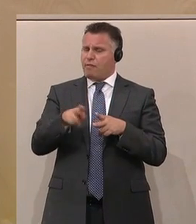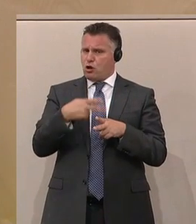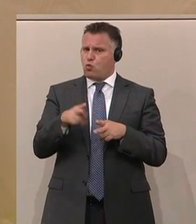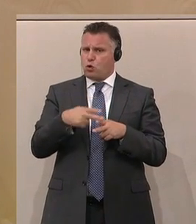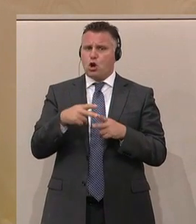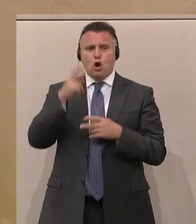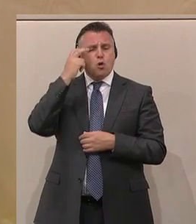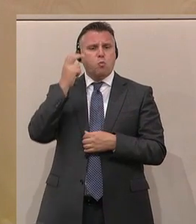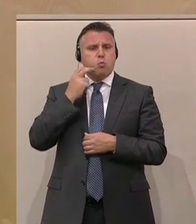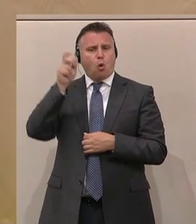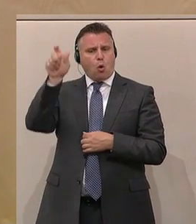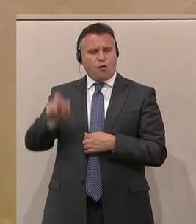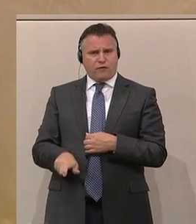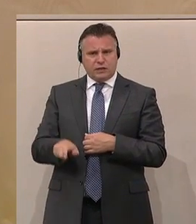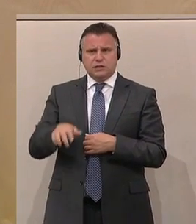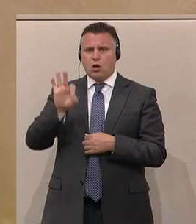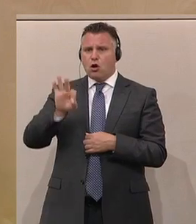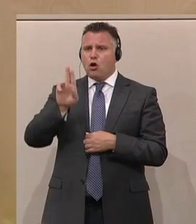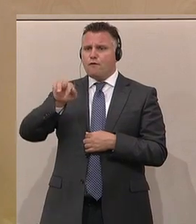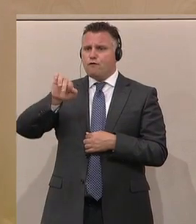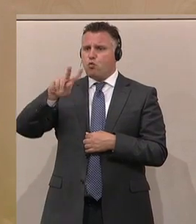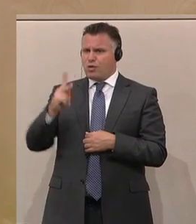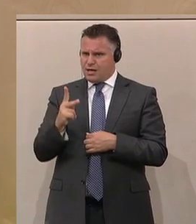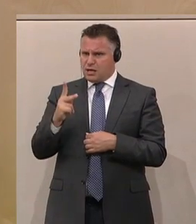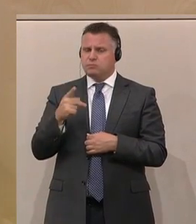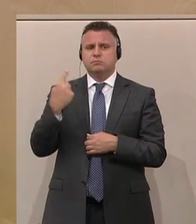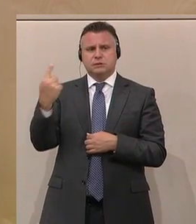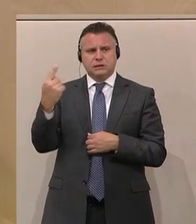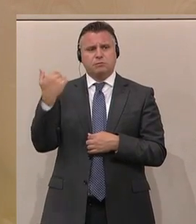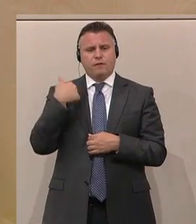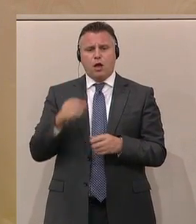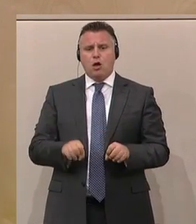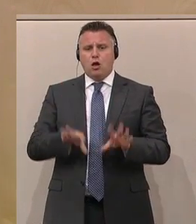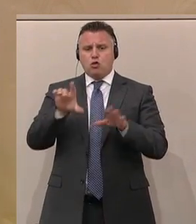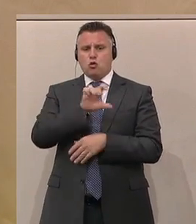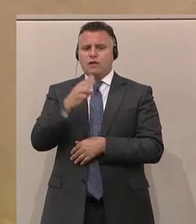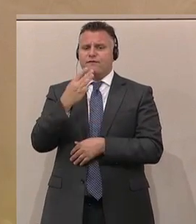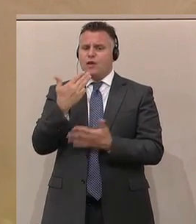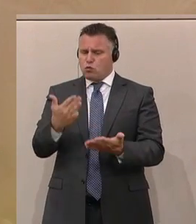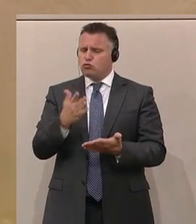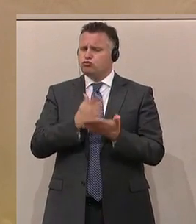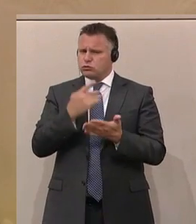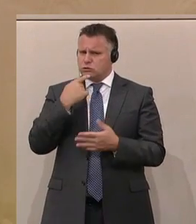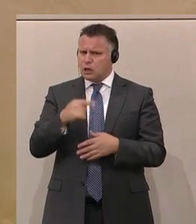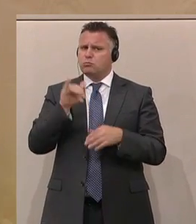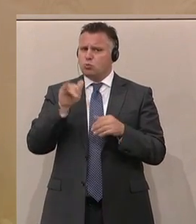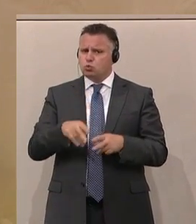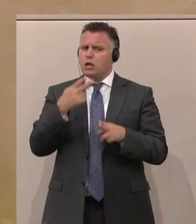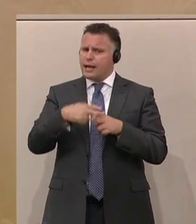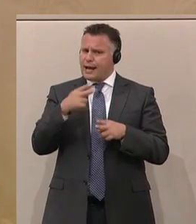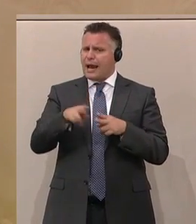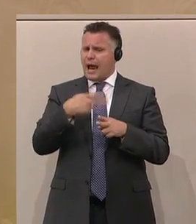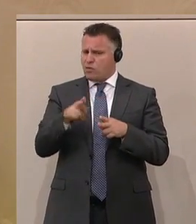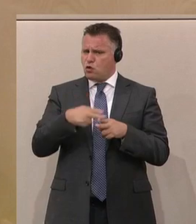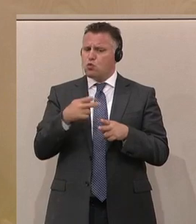Beispiel Professor Bernd Christian Funk schon im Jahr 1994 gemeint, Rechtsbereinigung soll den Zugang zum